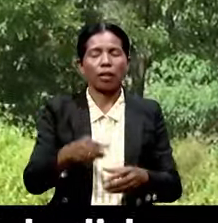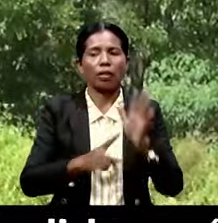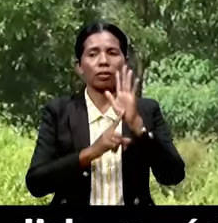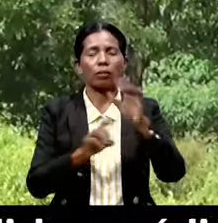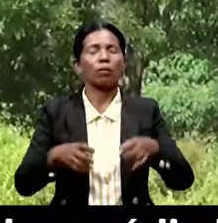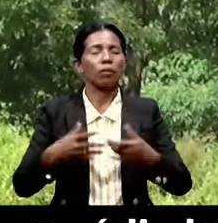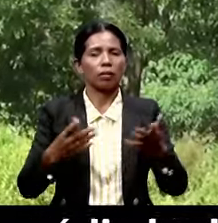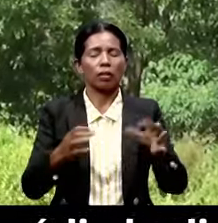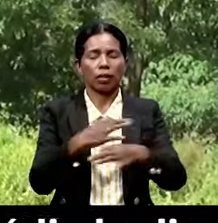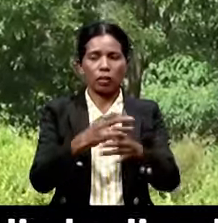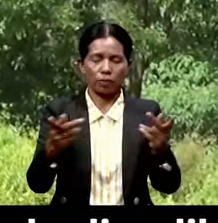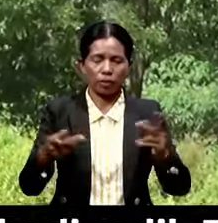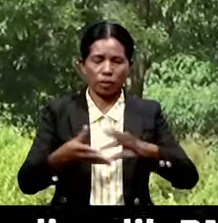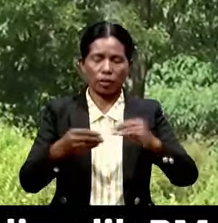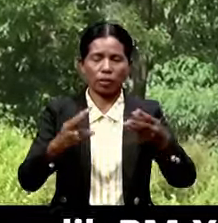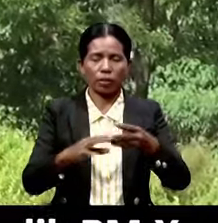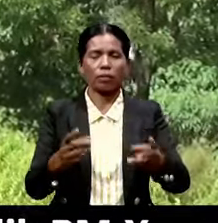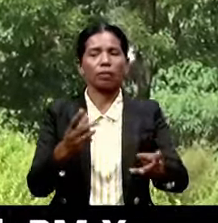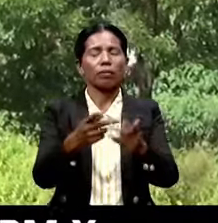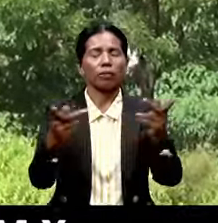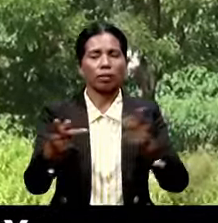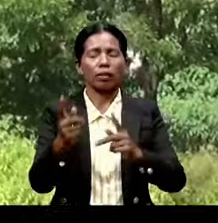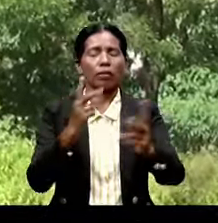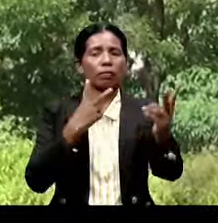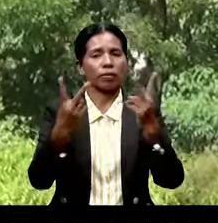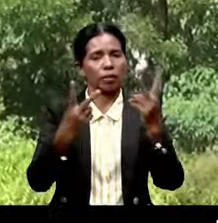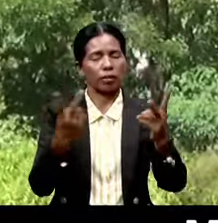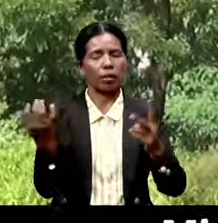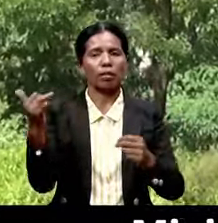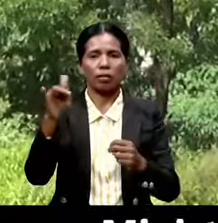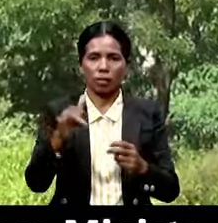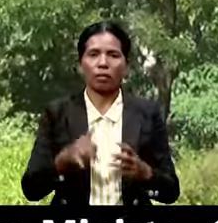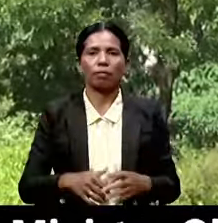o insa atu bele hadia fatin historiku sai fatin turismo nian. Abrao ngamrao, GMN.